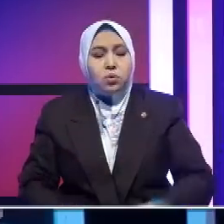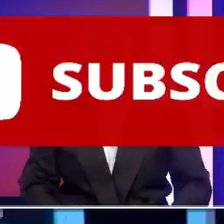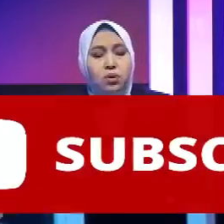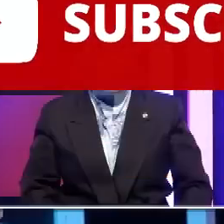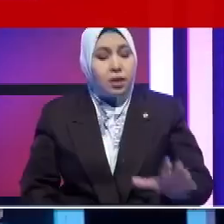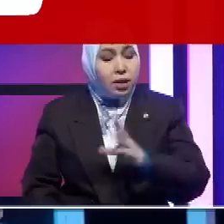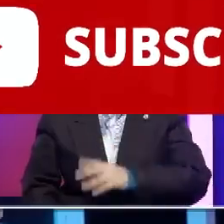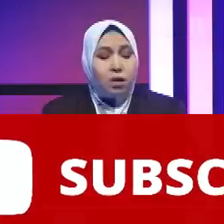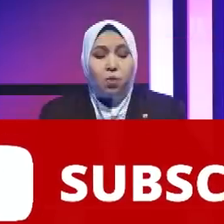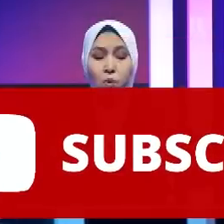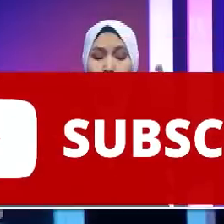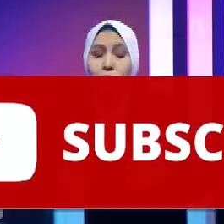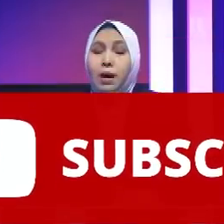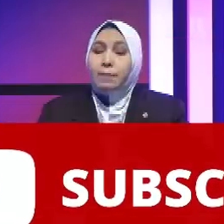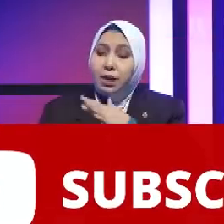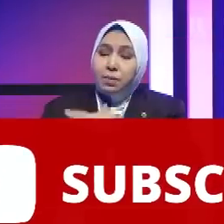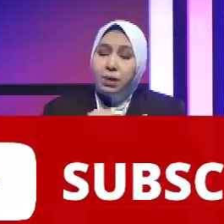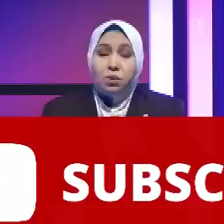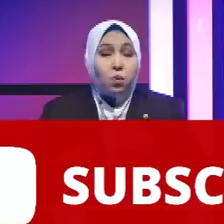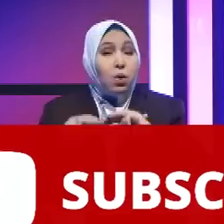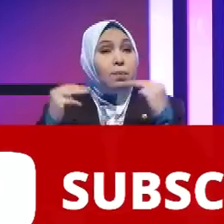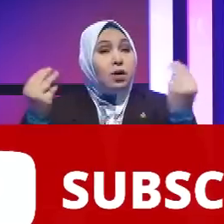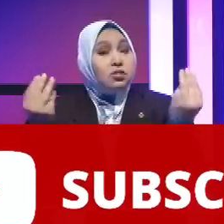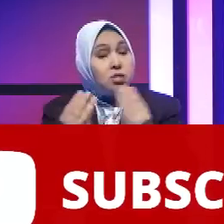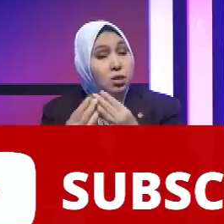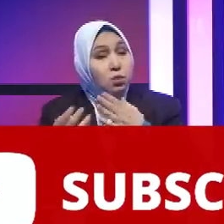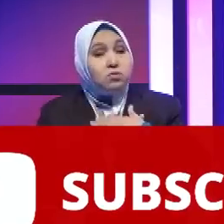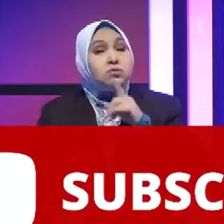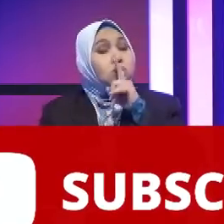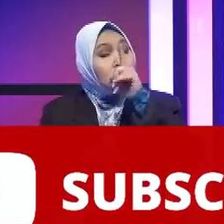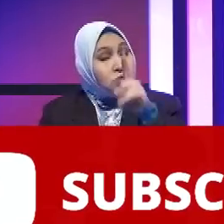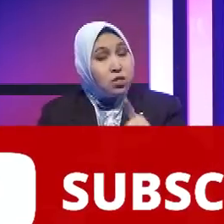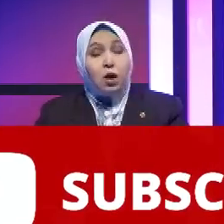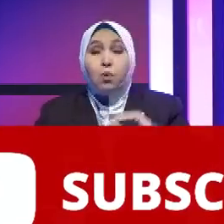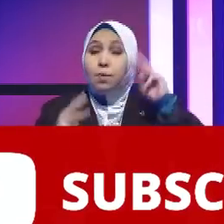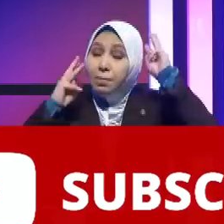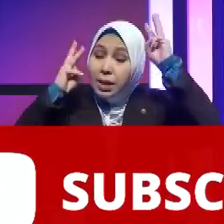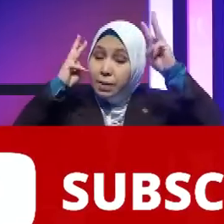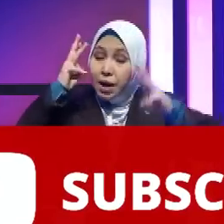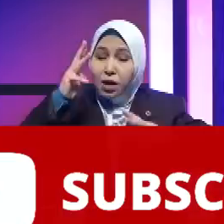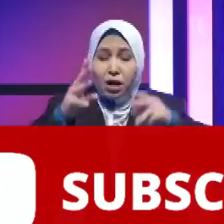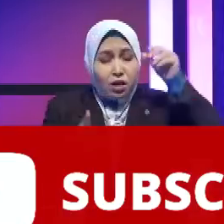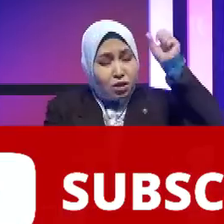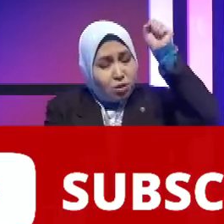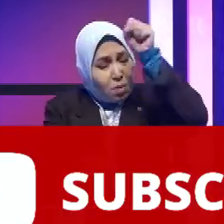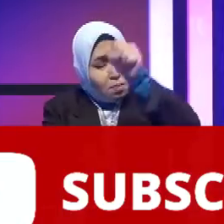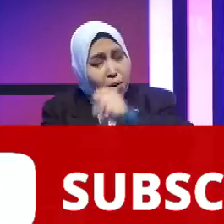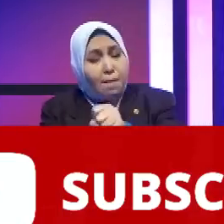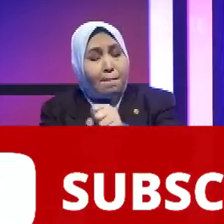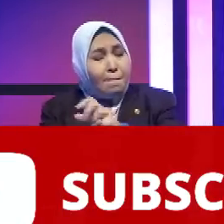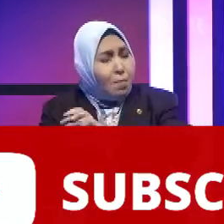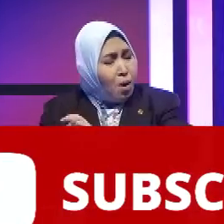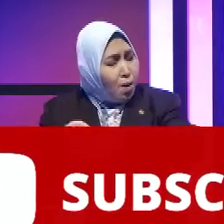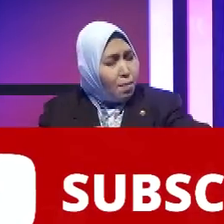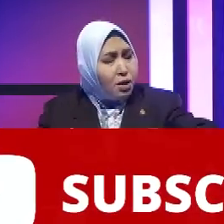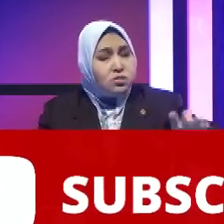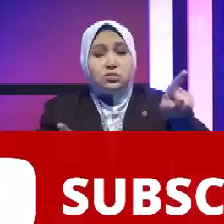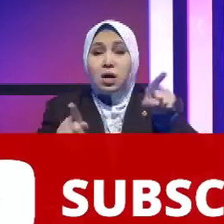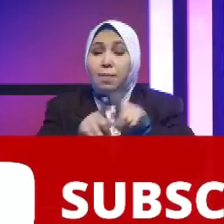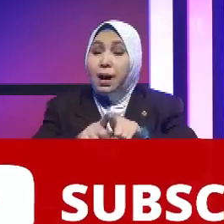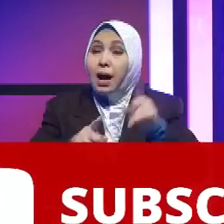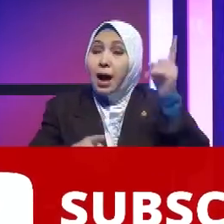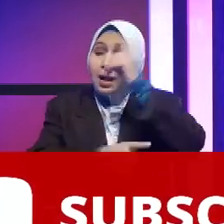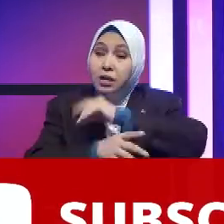Orang beriman itu berkata, wahai kaumku, semuanya aku bimbang kamu akan ditimpa yakni bencana seperti hari